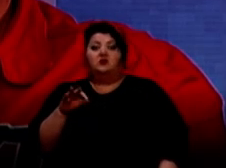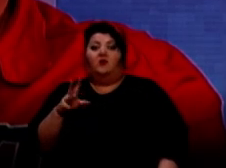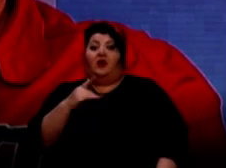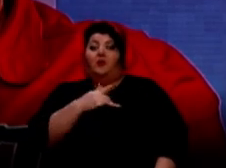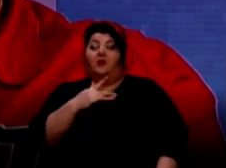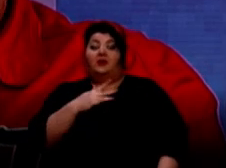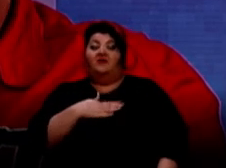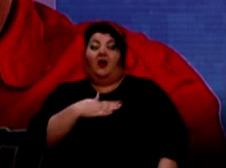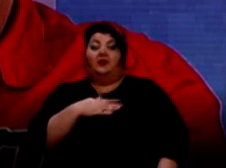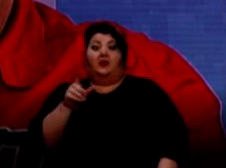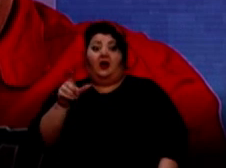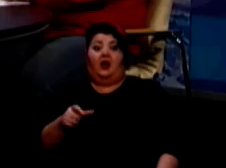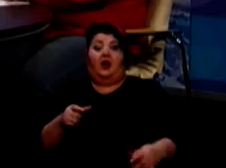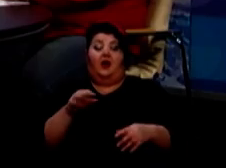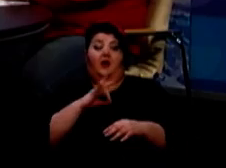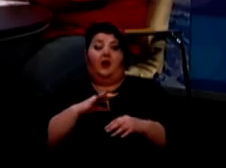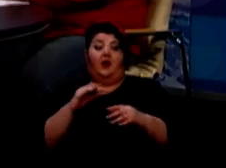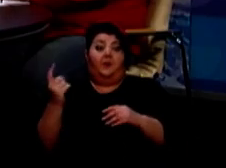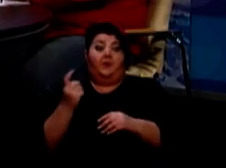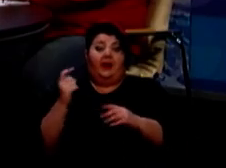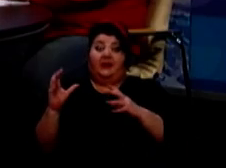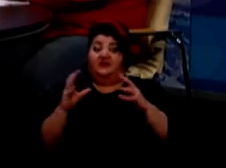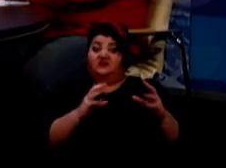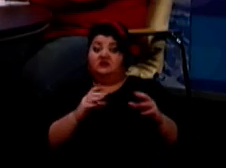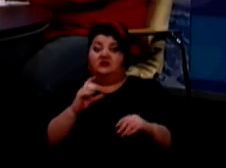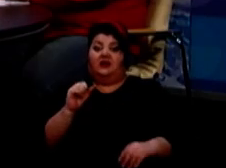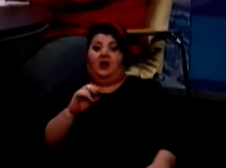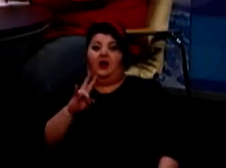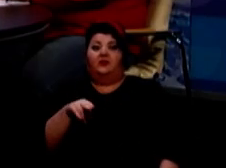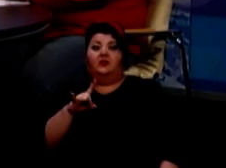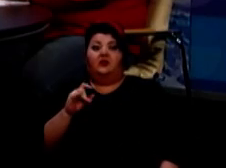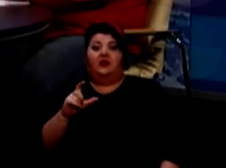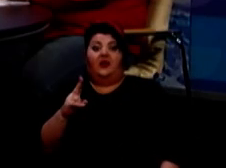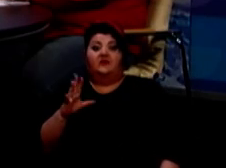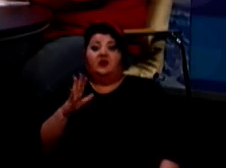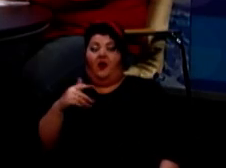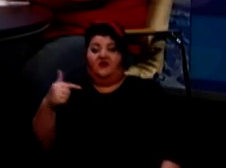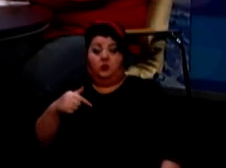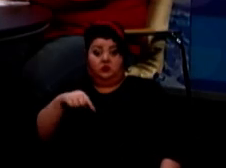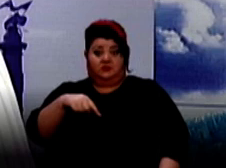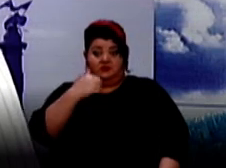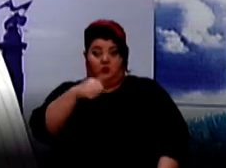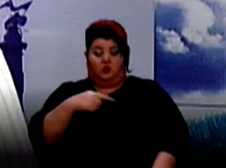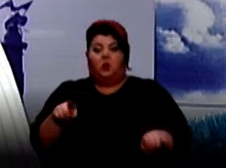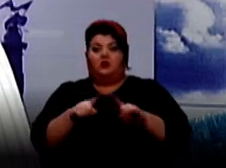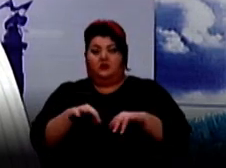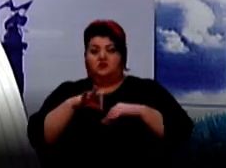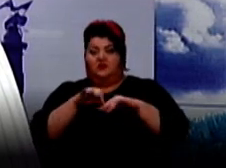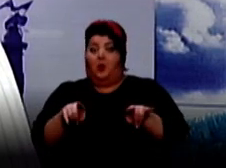перевізниця Оксана Андрієвська. Запитання до вас. У грудні цього року також відбувся подібний